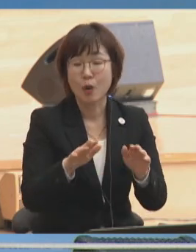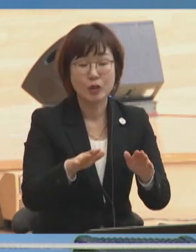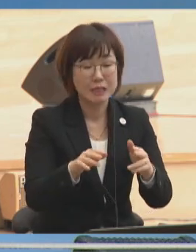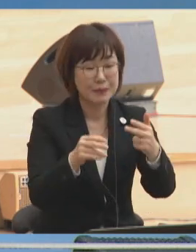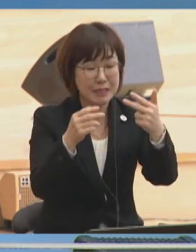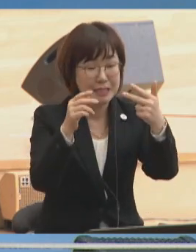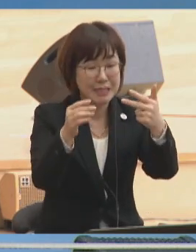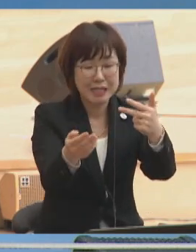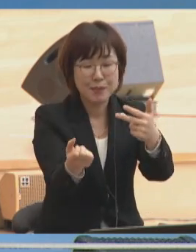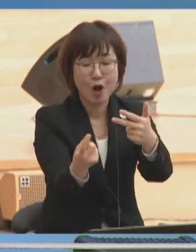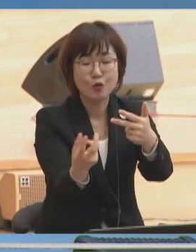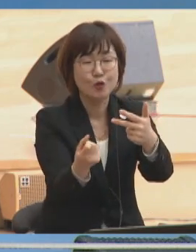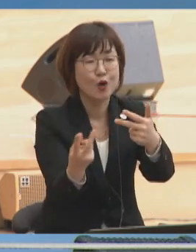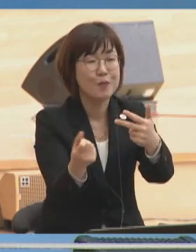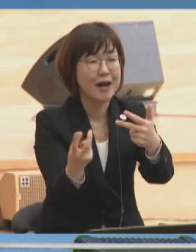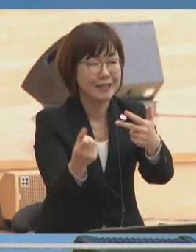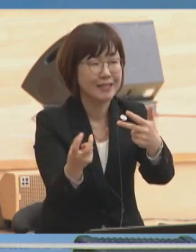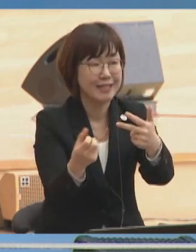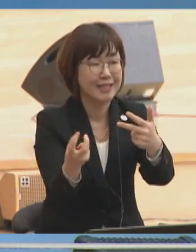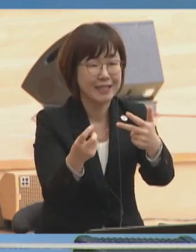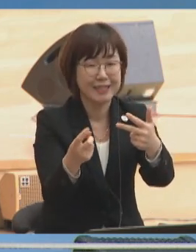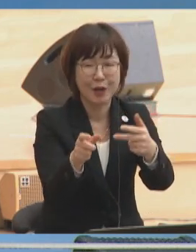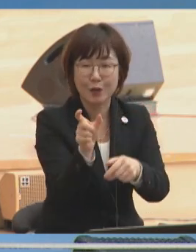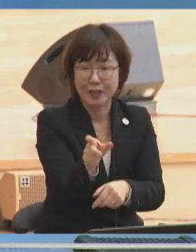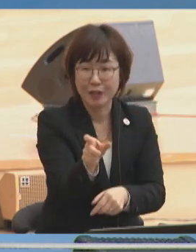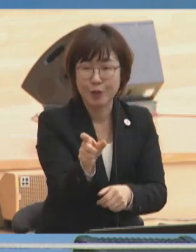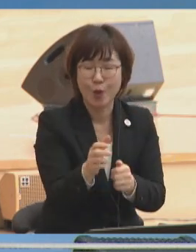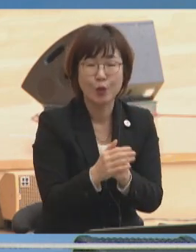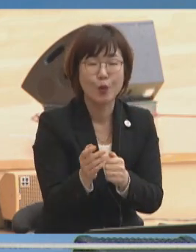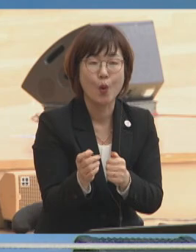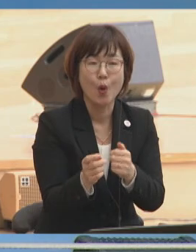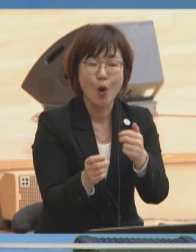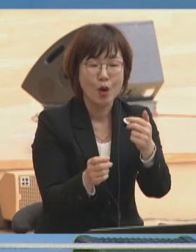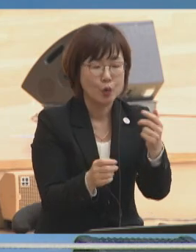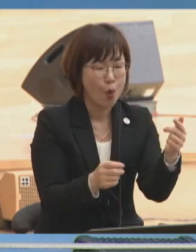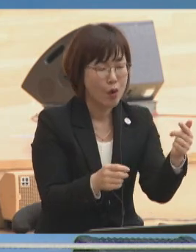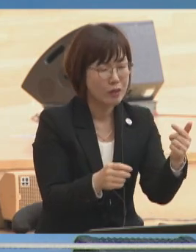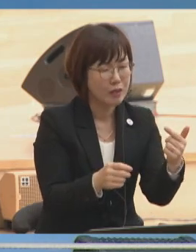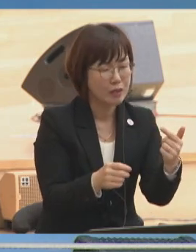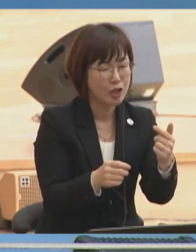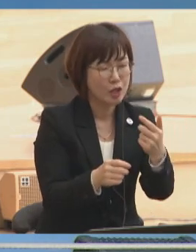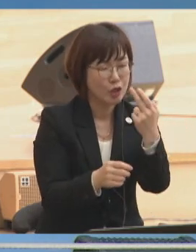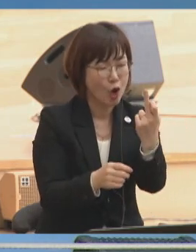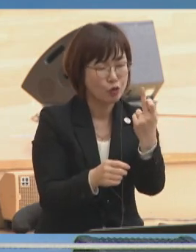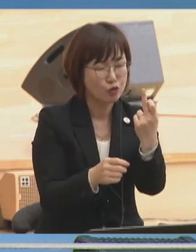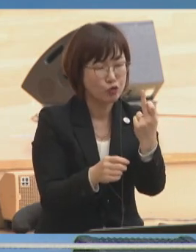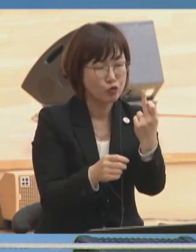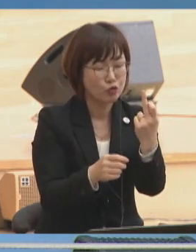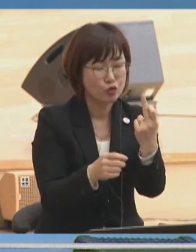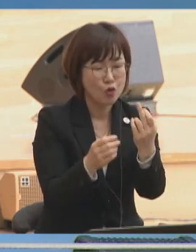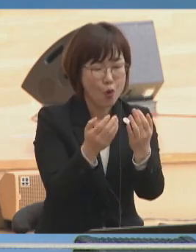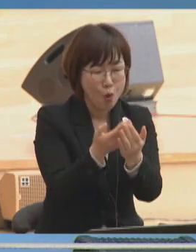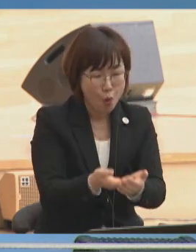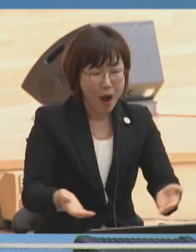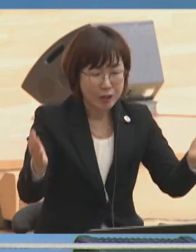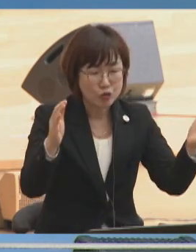두어 마리라고 지금 돼 있고 또 열두 광주일이 아니고 뭐예요?